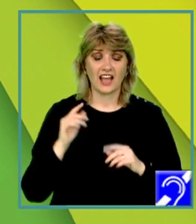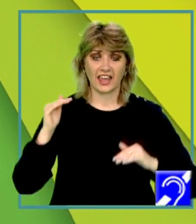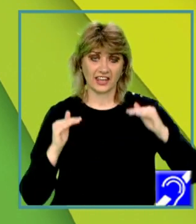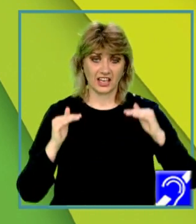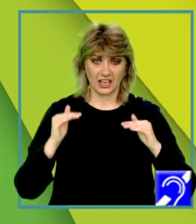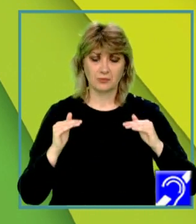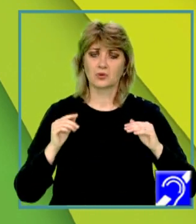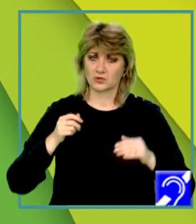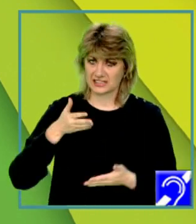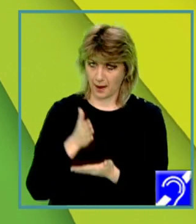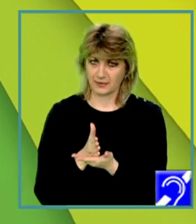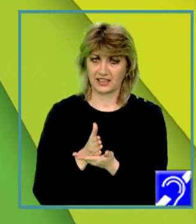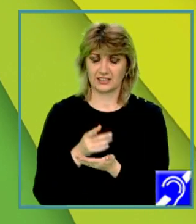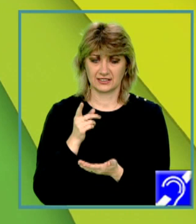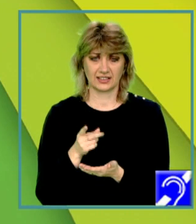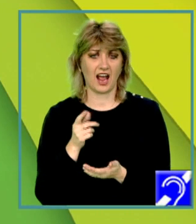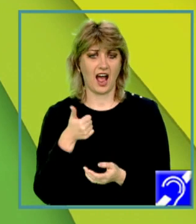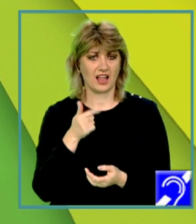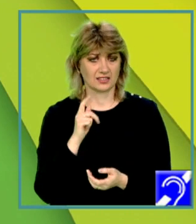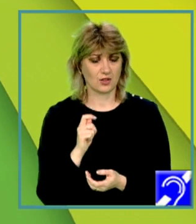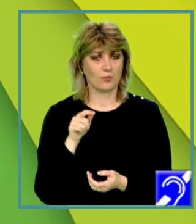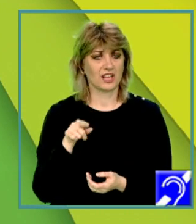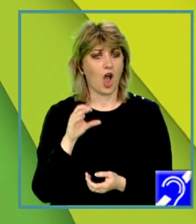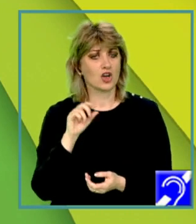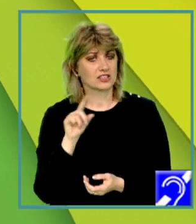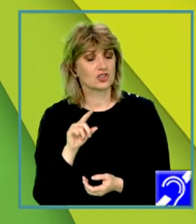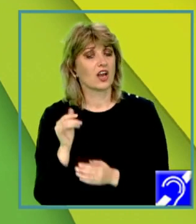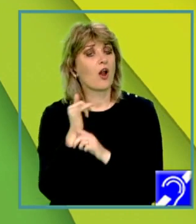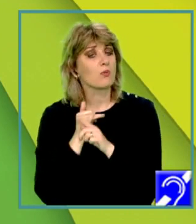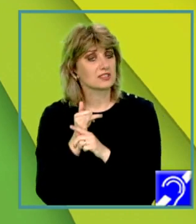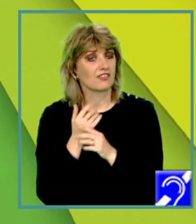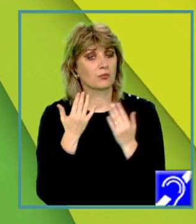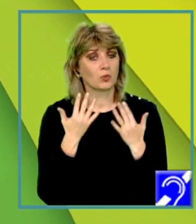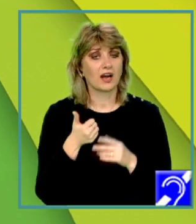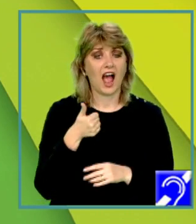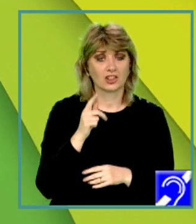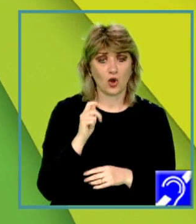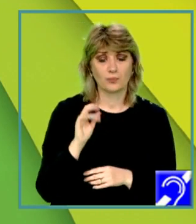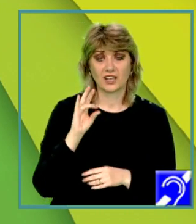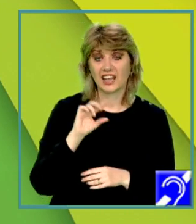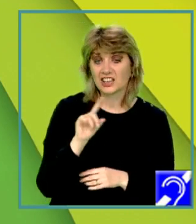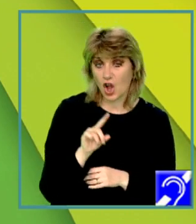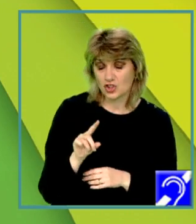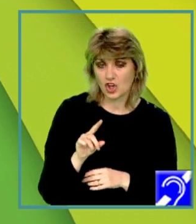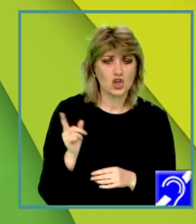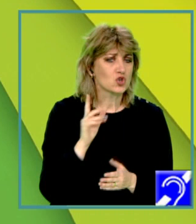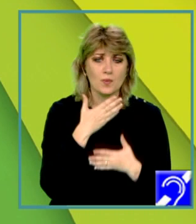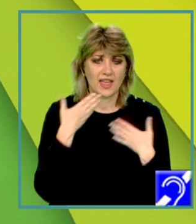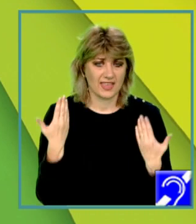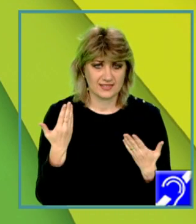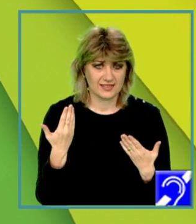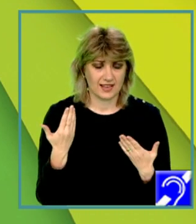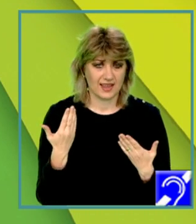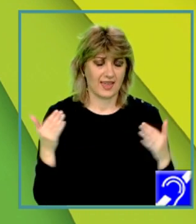este stabilit în cadrul atomilor de oxigen observăm că numărul atomilor de hidrogen nu mai este